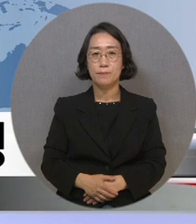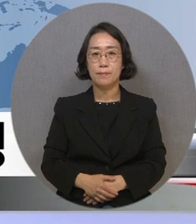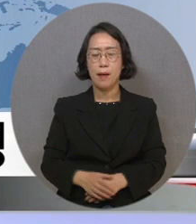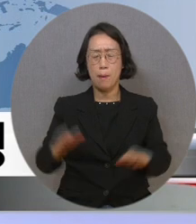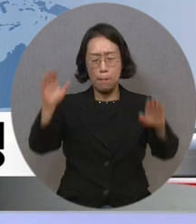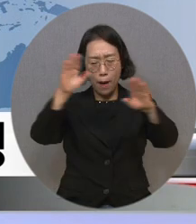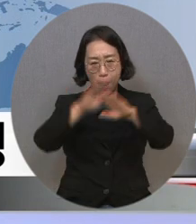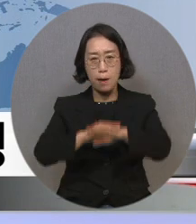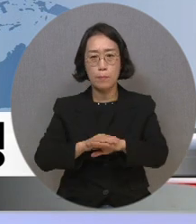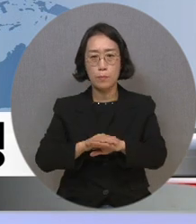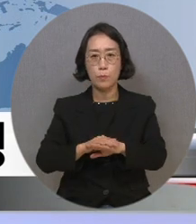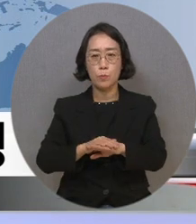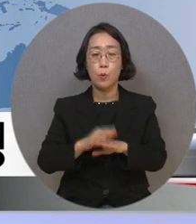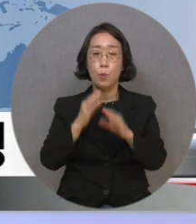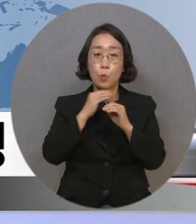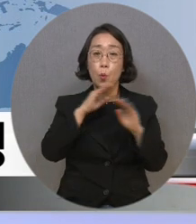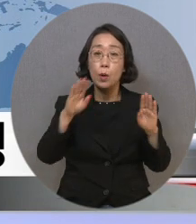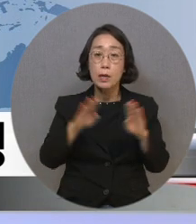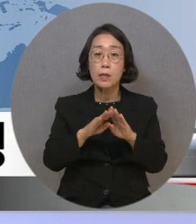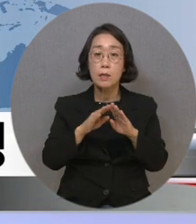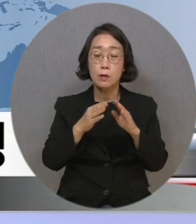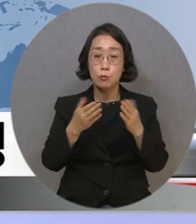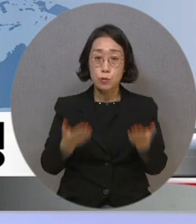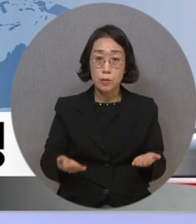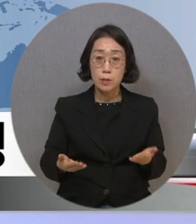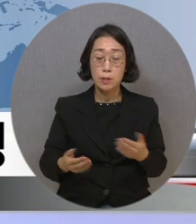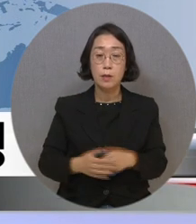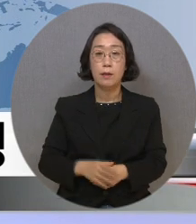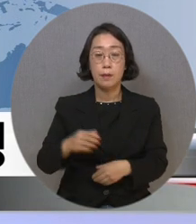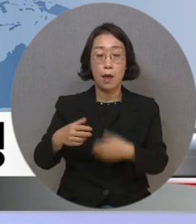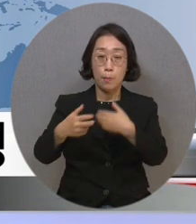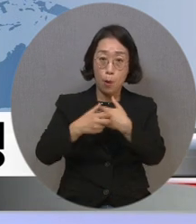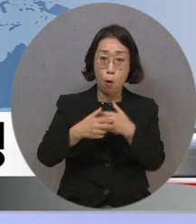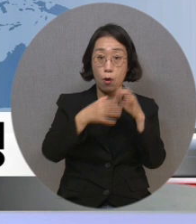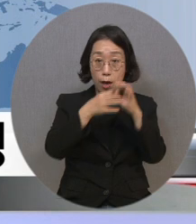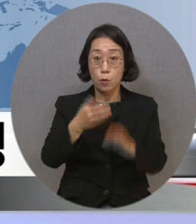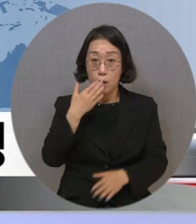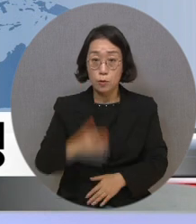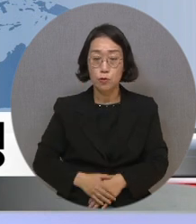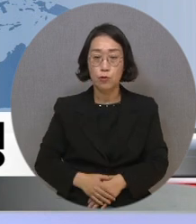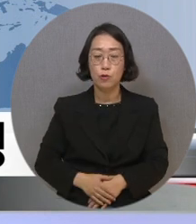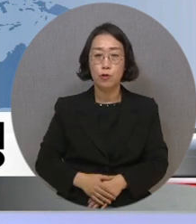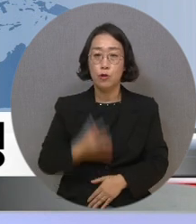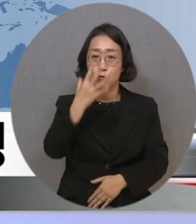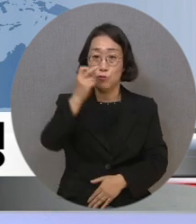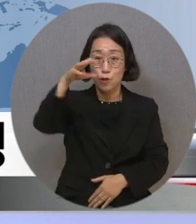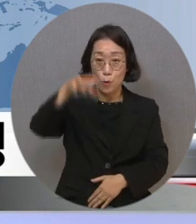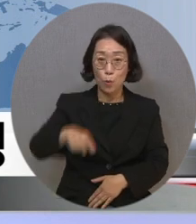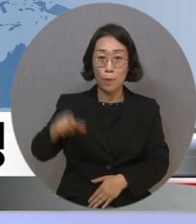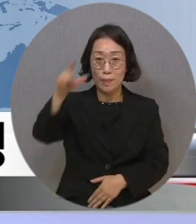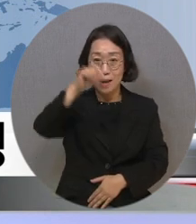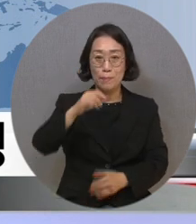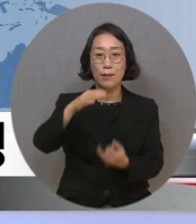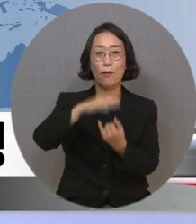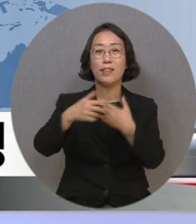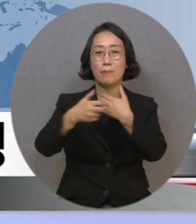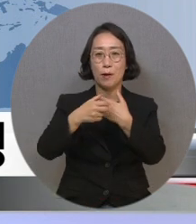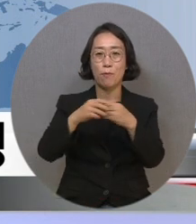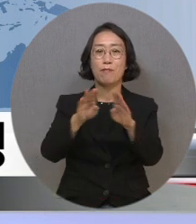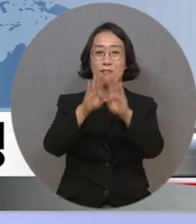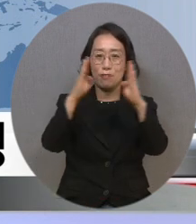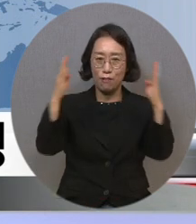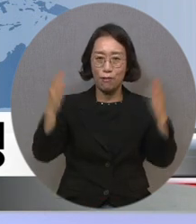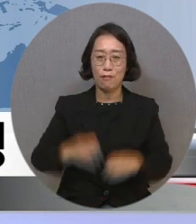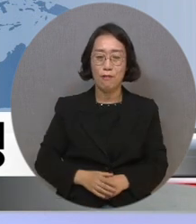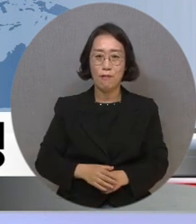야간과 휴일에도 진료하는 달빛 어린이 병원이 전라남도 최초로 순천시에 문을 열기로 했습니다.